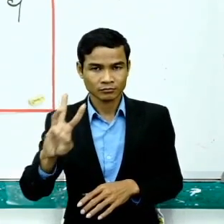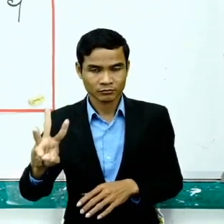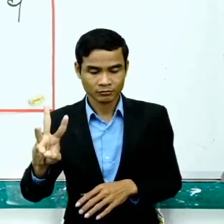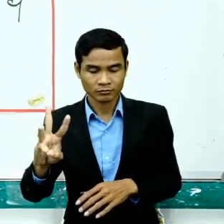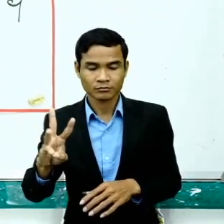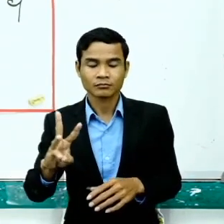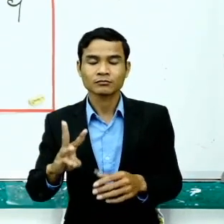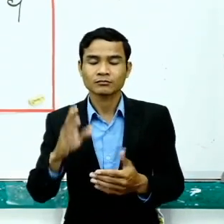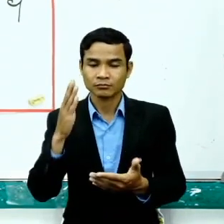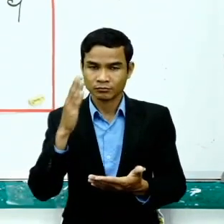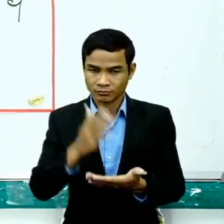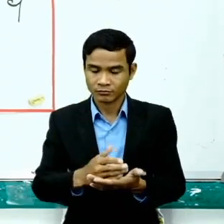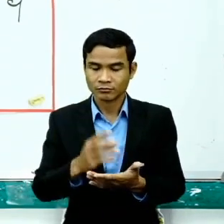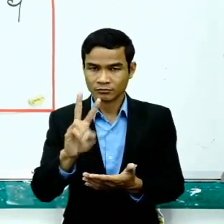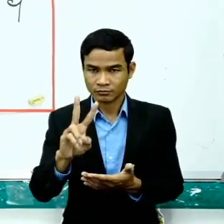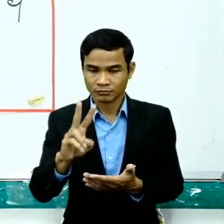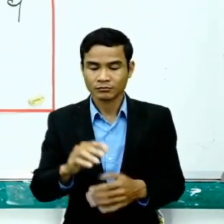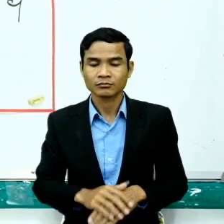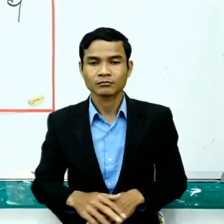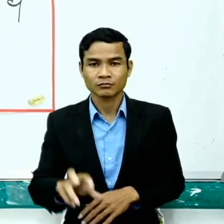môi pi bày bốc chìa pi